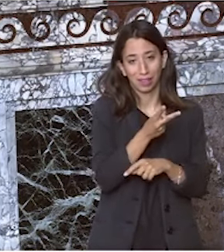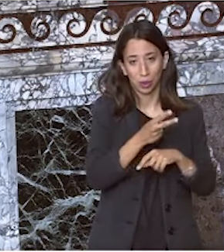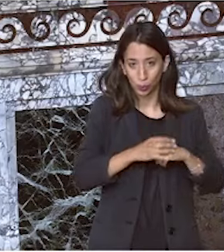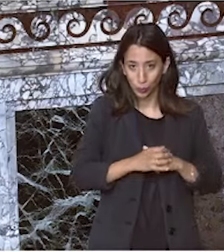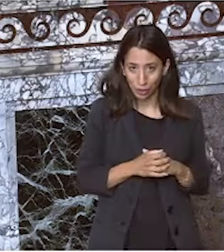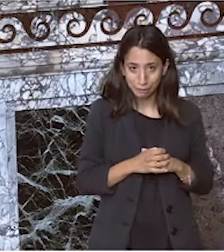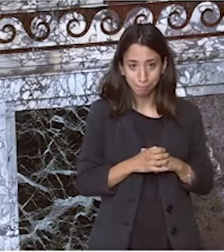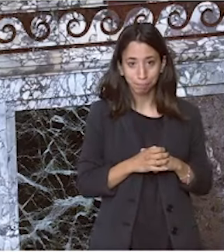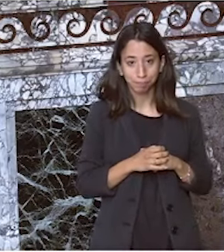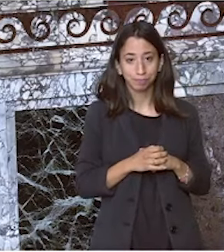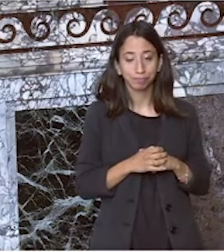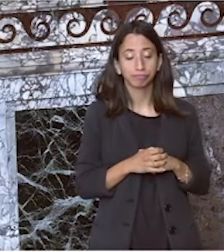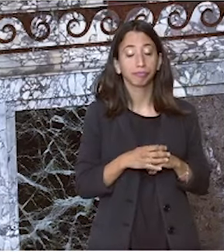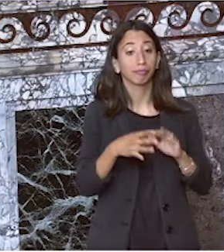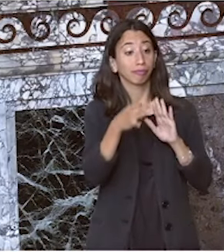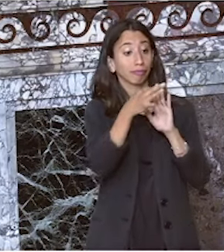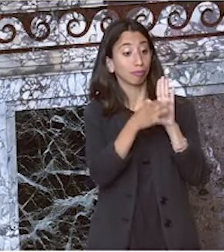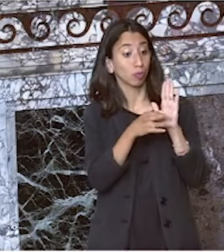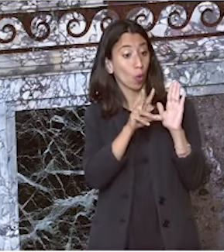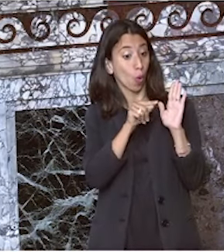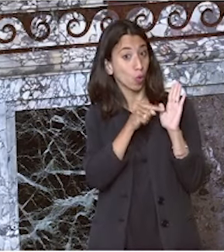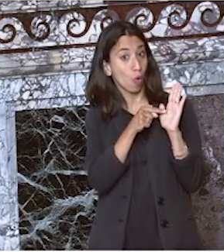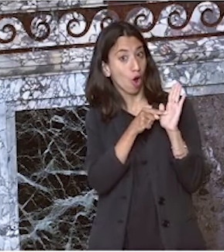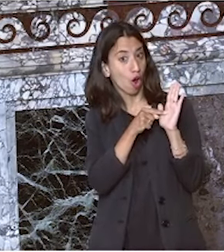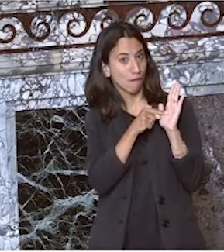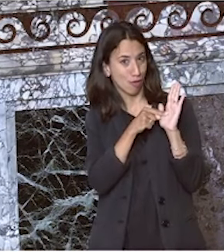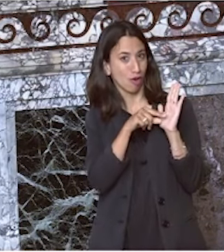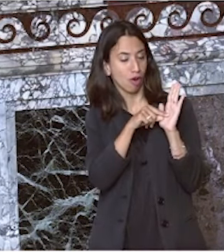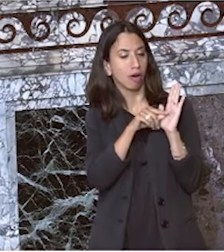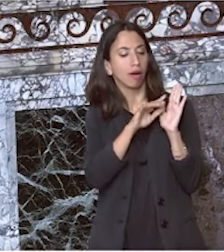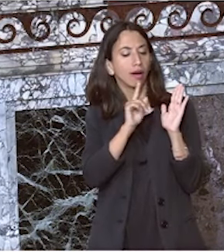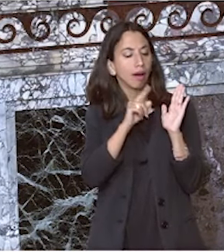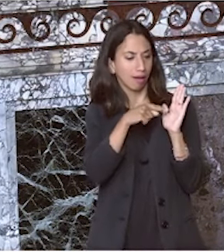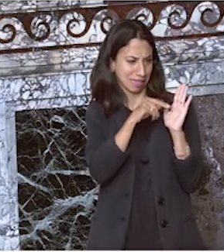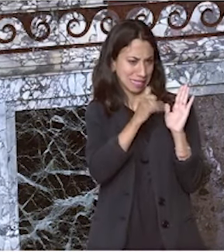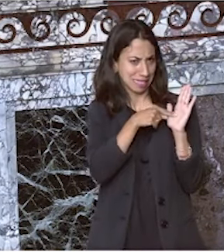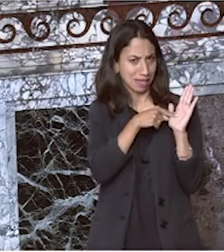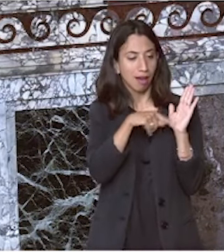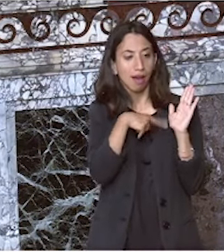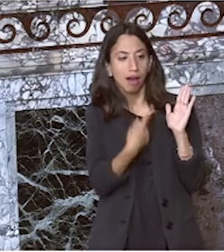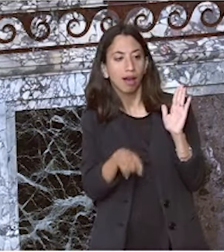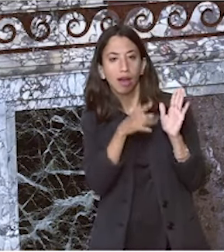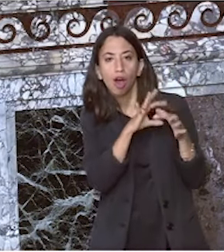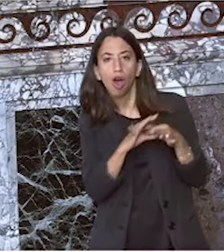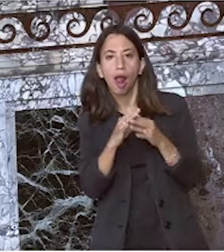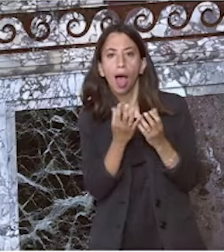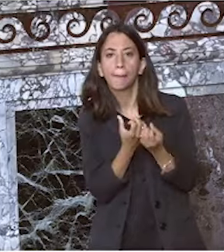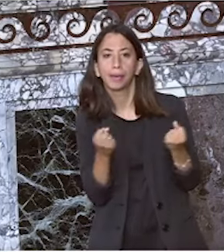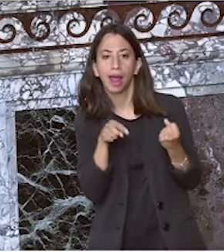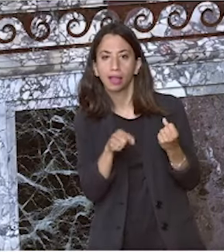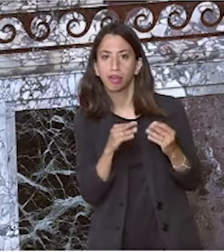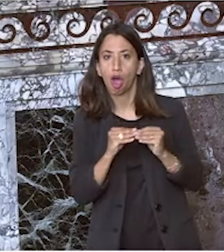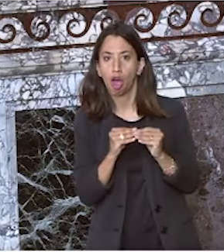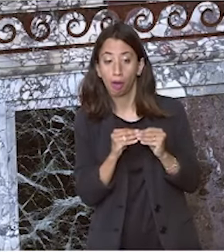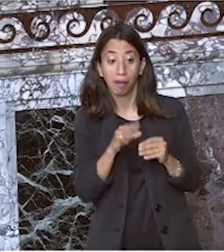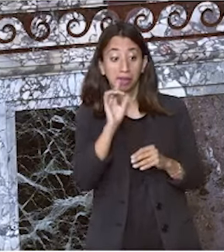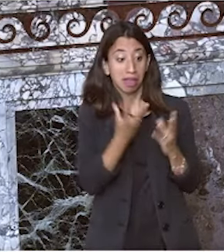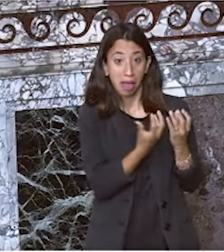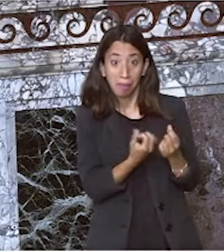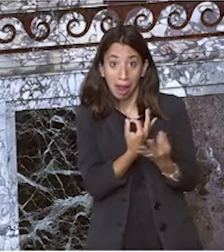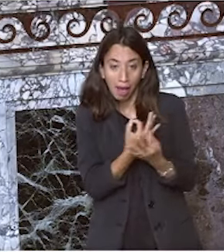nuovo impianto normativo dipenderanno da come esso sarà applicato. Potrà rinvigorire l'economia europea se permetterà